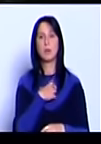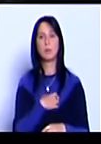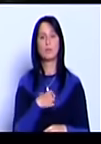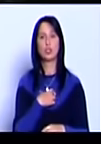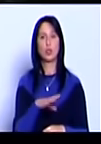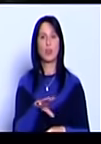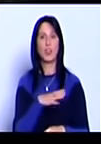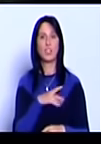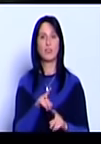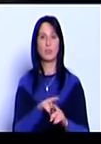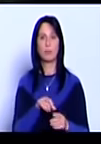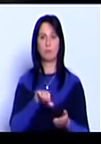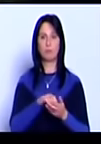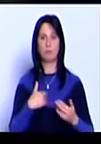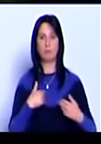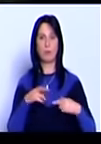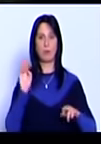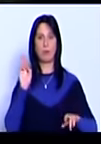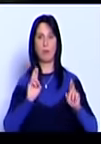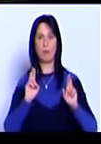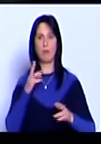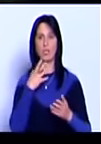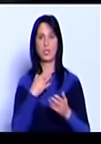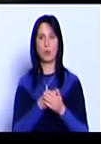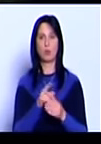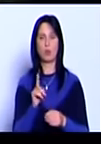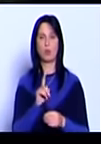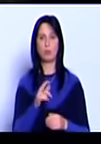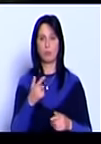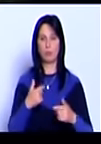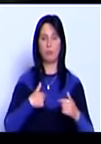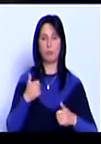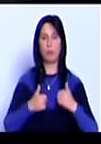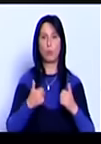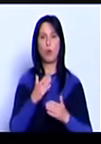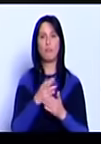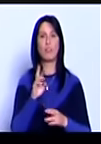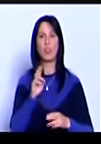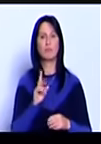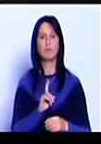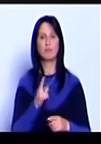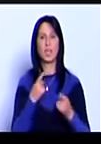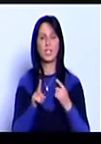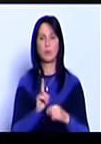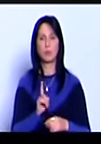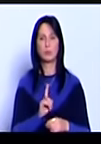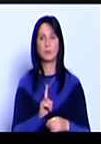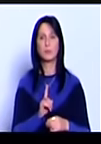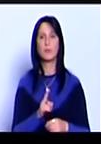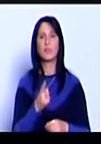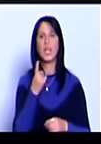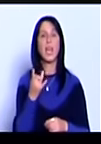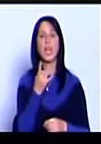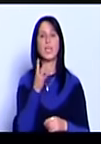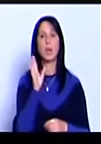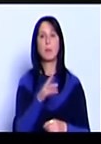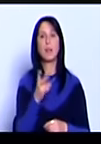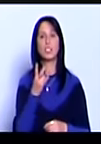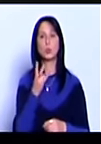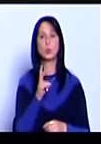მნიშვნელოვანი იყოს ესე წარმოჩენა საკუთარი რაღაცა კონკურენტუნარიანობის და განსხვავებულობის. მე ერთხელ მაინც